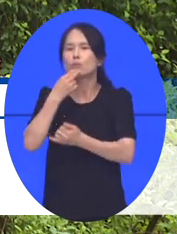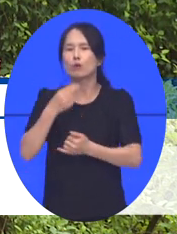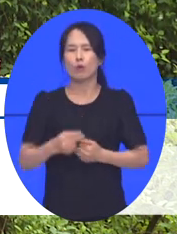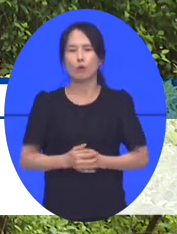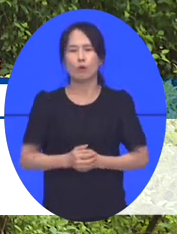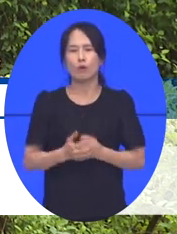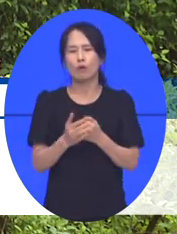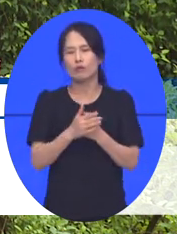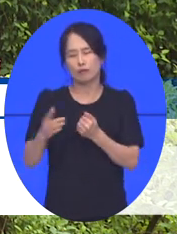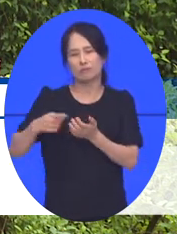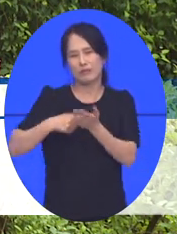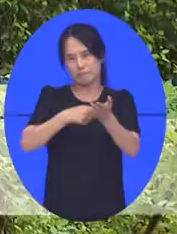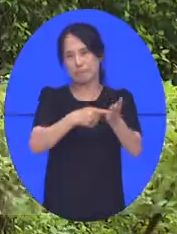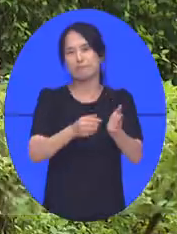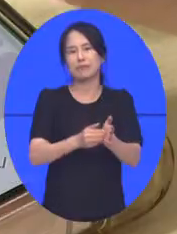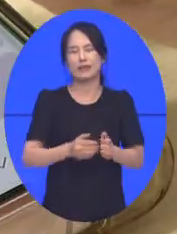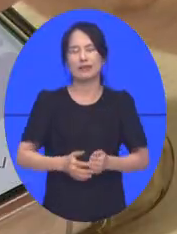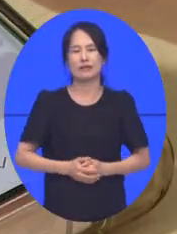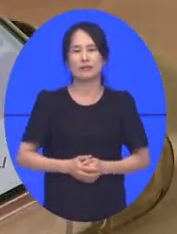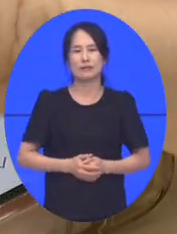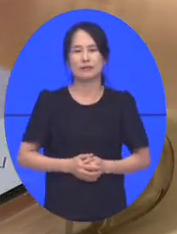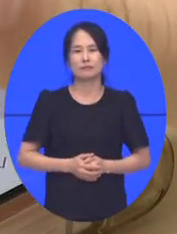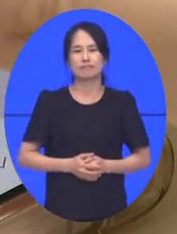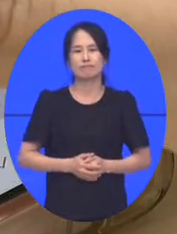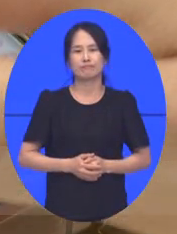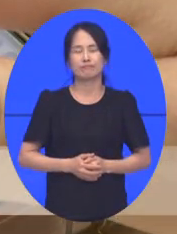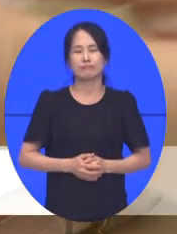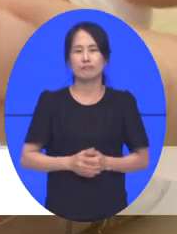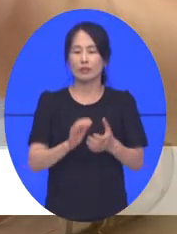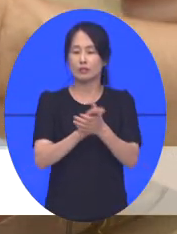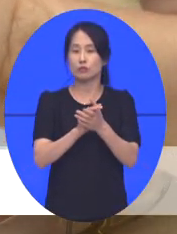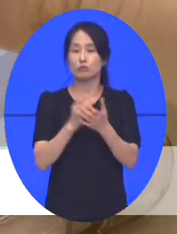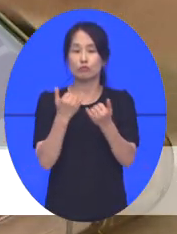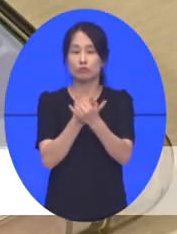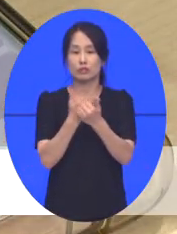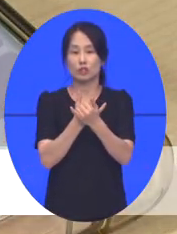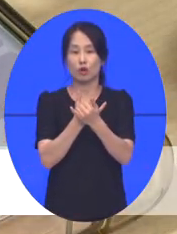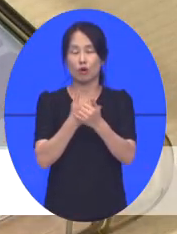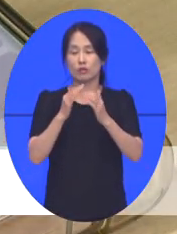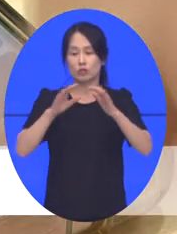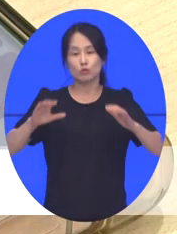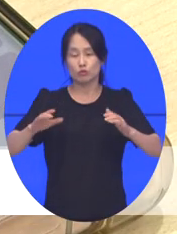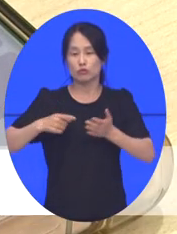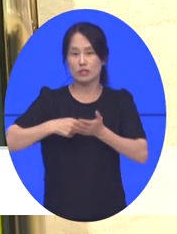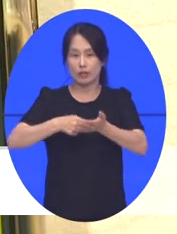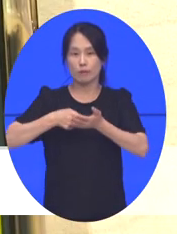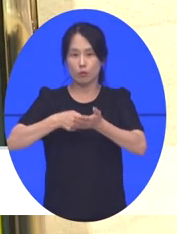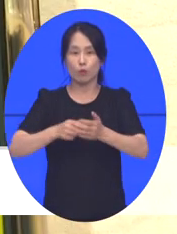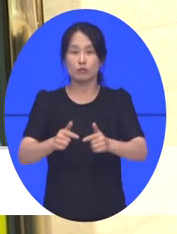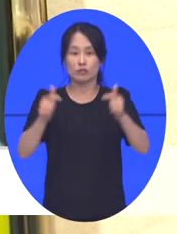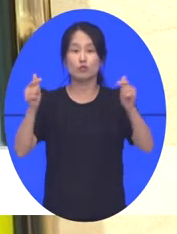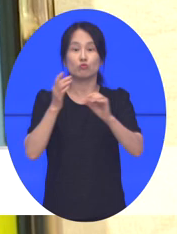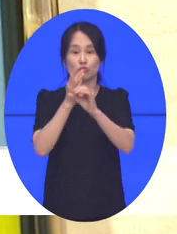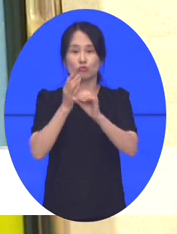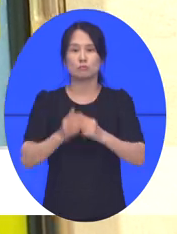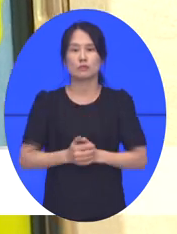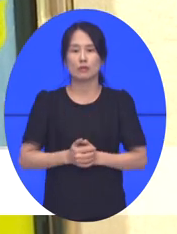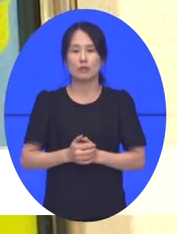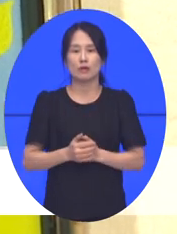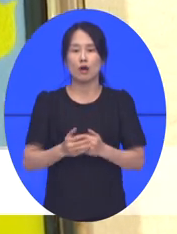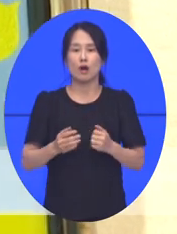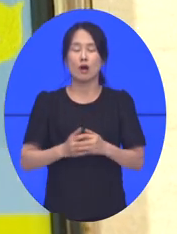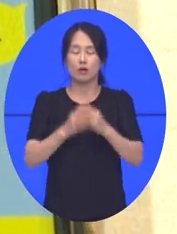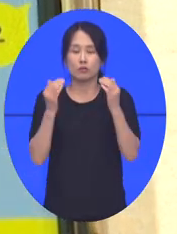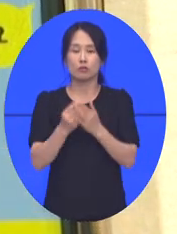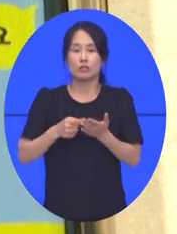그래서 제보를 하게 됐어요. 이처럼 친구와 친인척 그리고 이웃들의 제보가 적지 않습니다. 전체